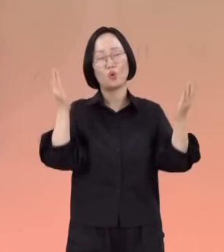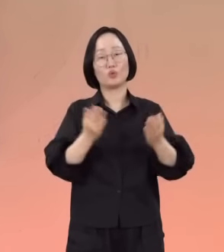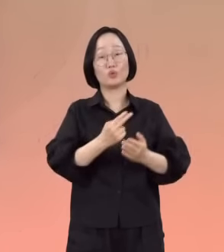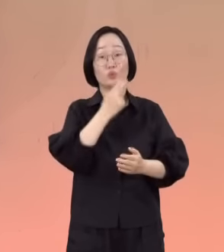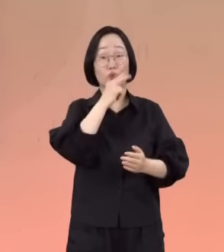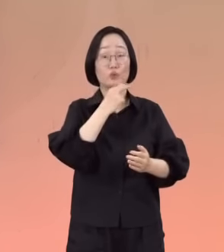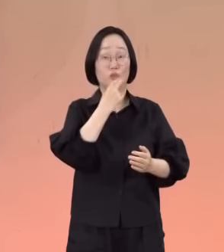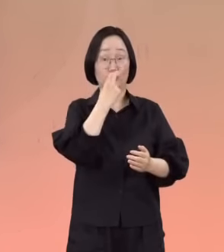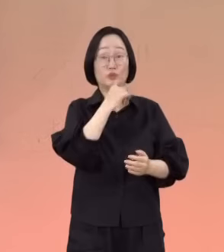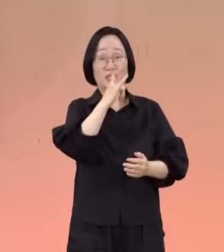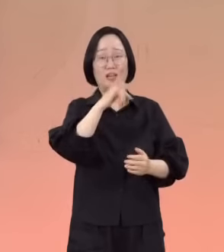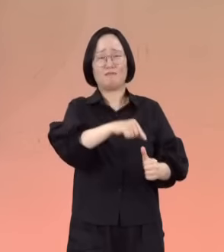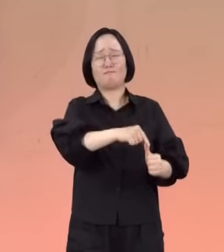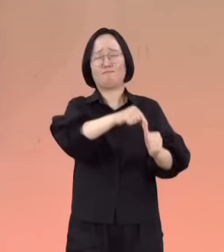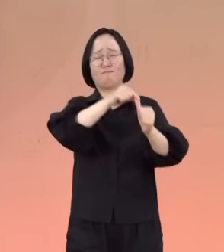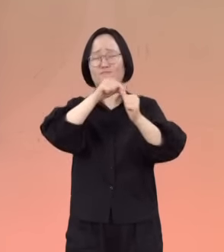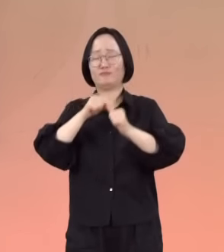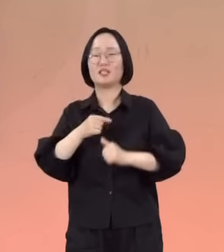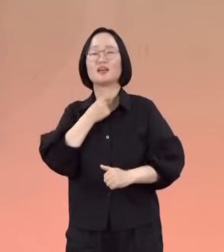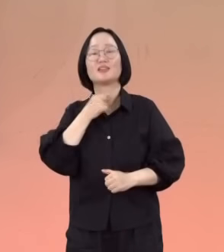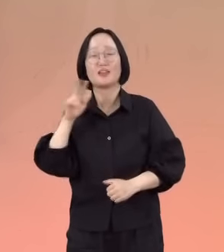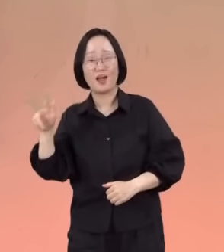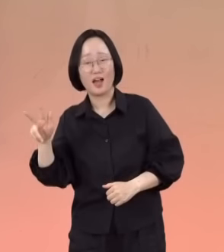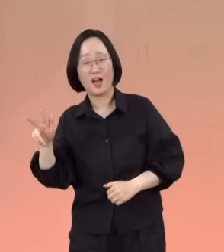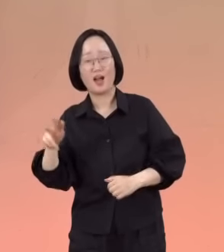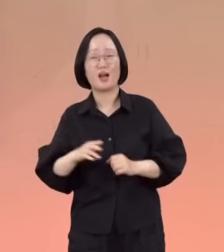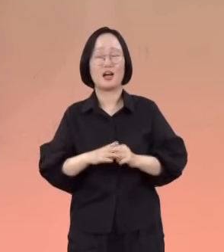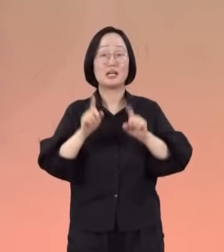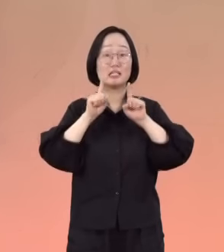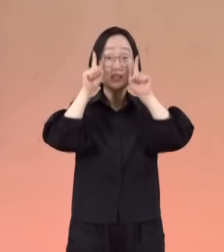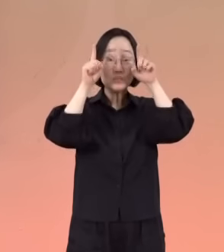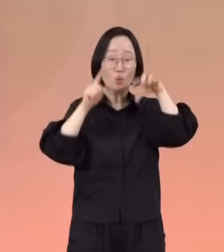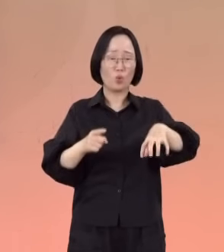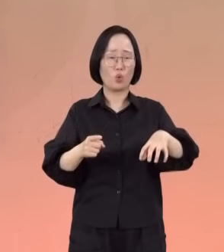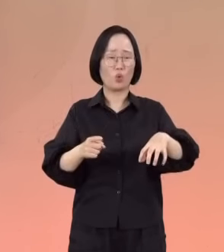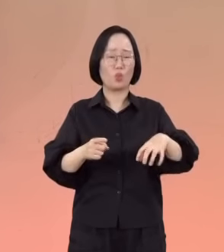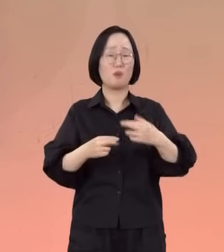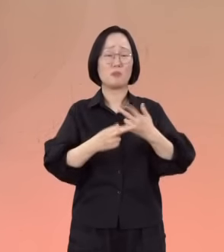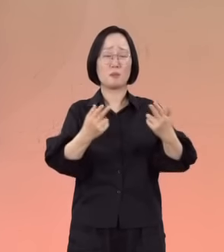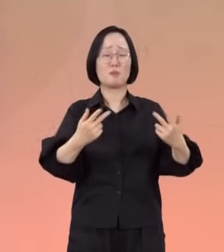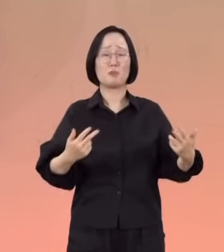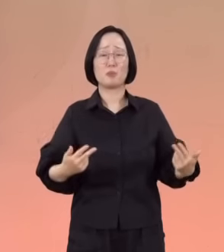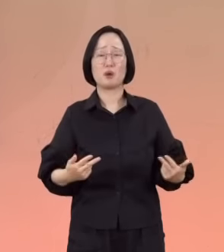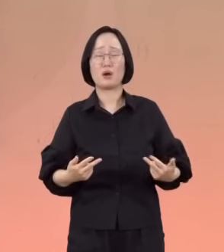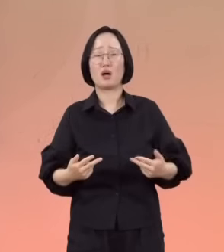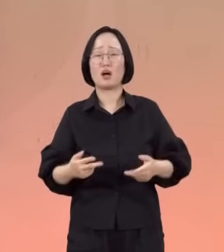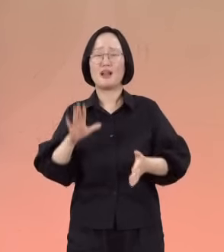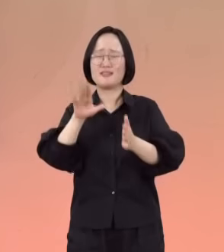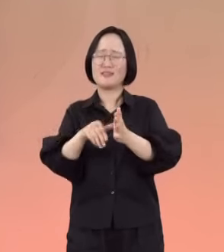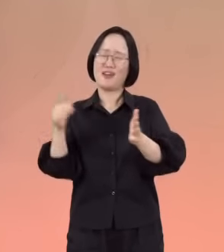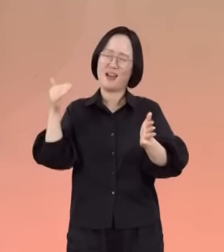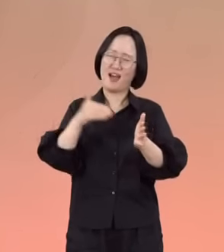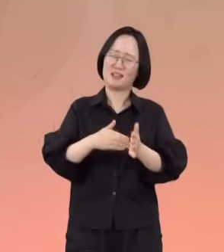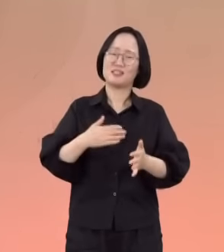제도하여 지옥이 텅텅 빌 때까지 저는 성불하지 않겠습니다